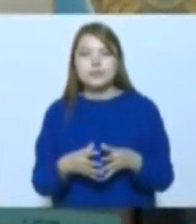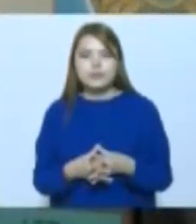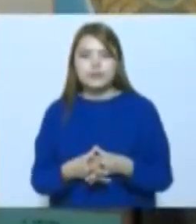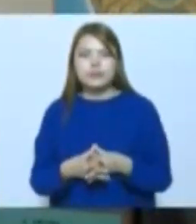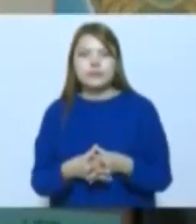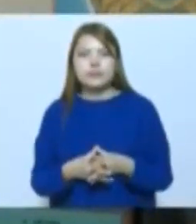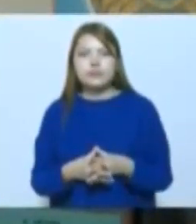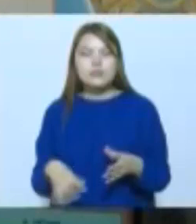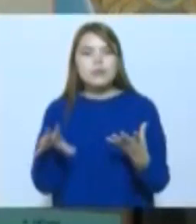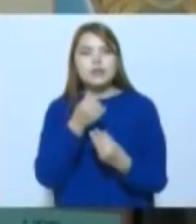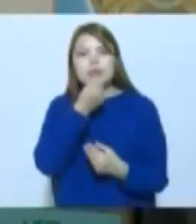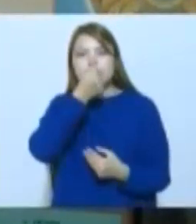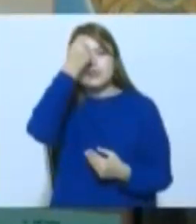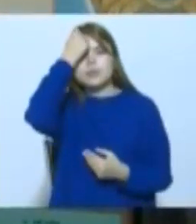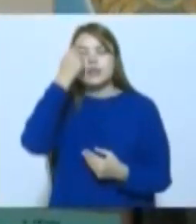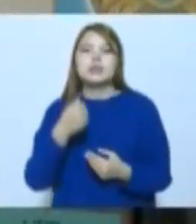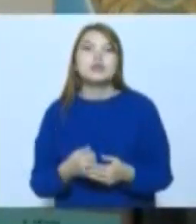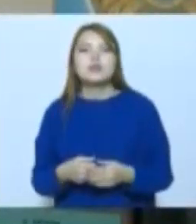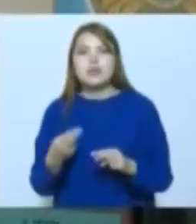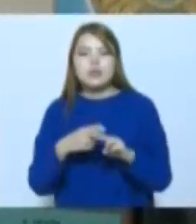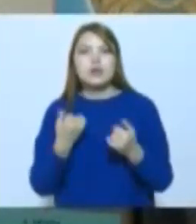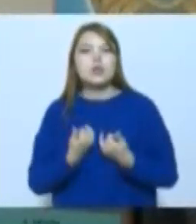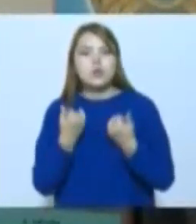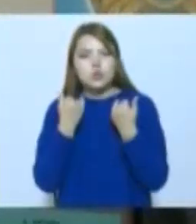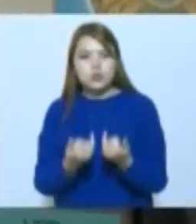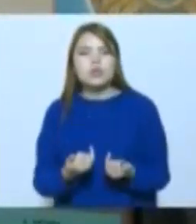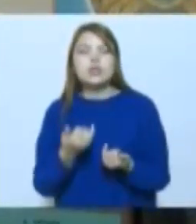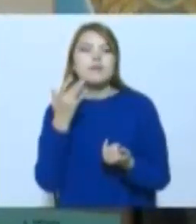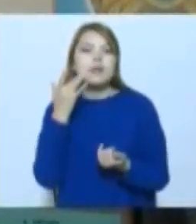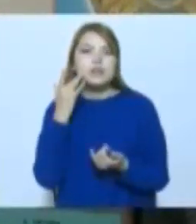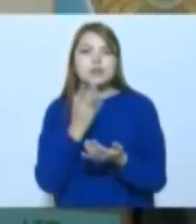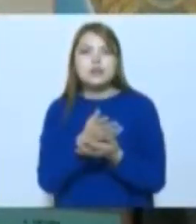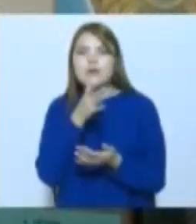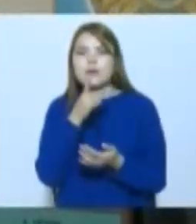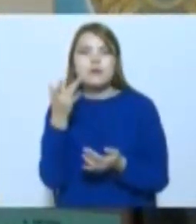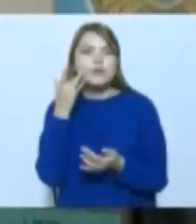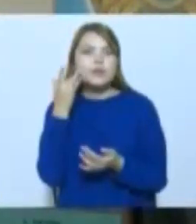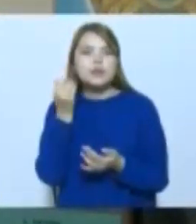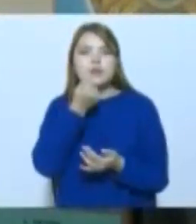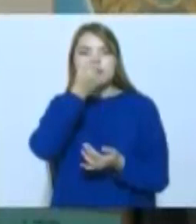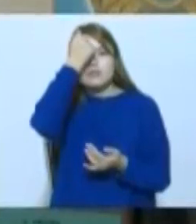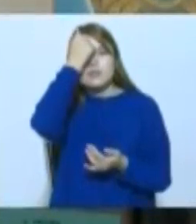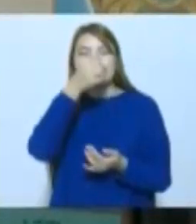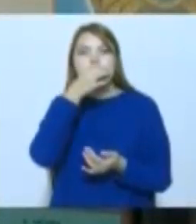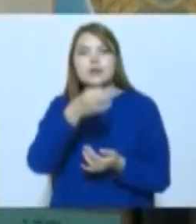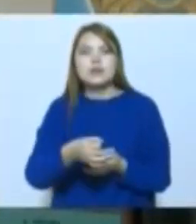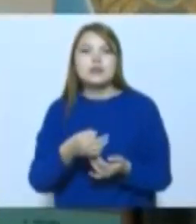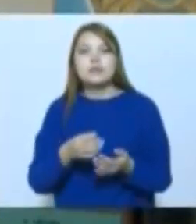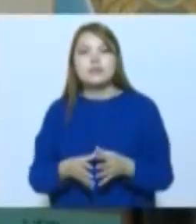барлықтарына да алғыс айтылып жатыр. Біз құрметтеліп жатырмыз. Әр уақытта да алғыс айту күнінің